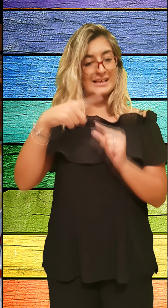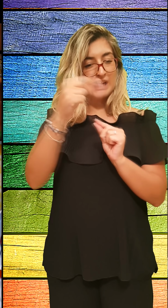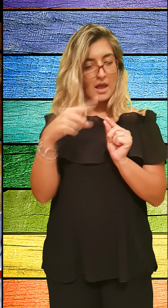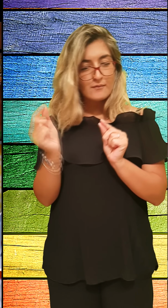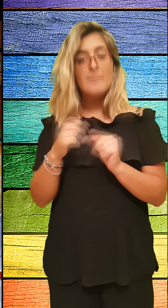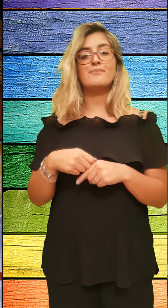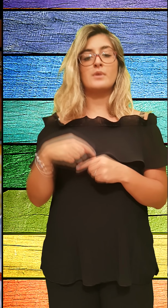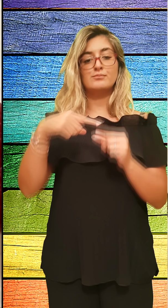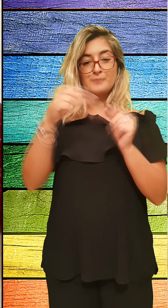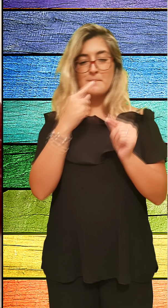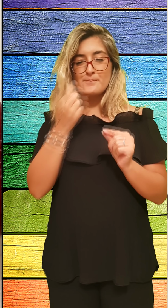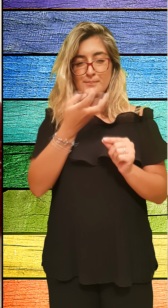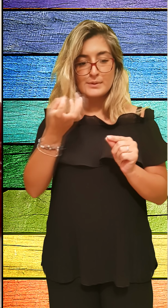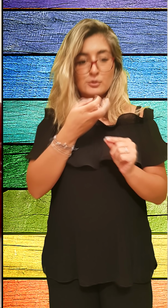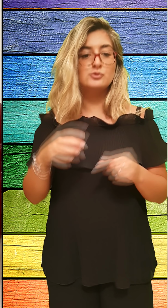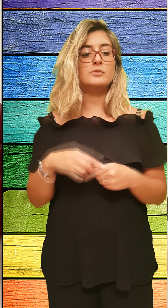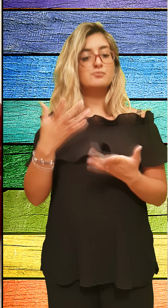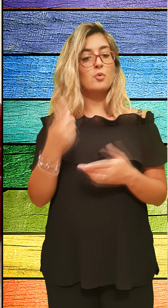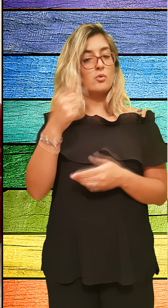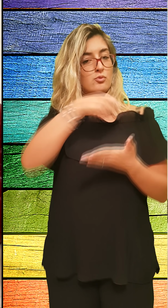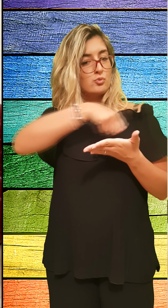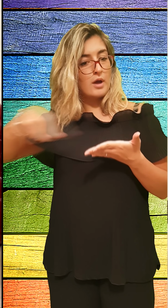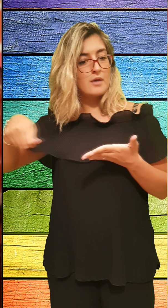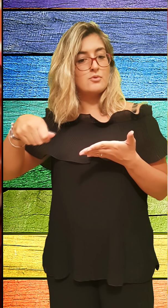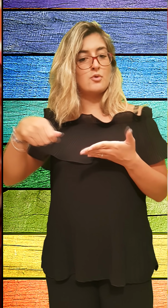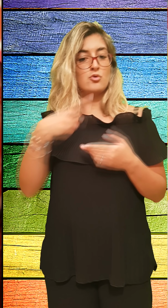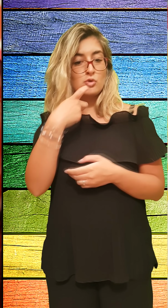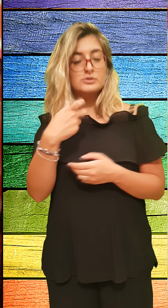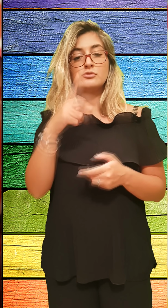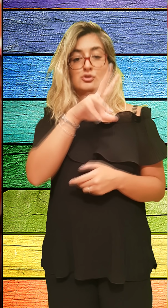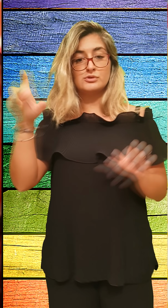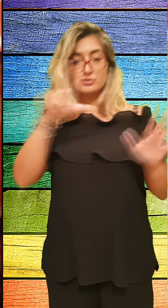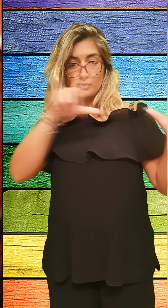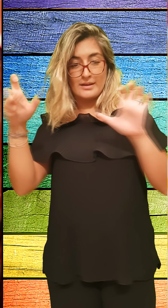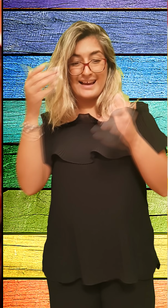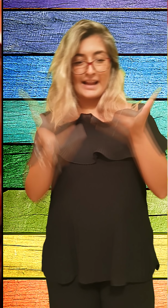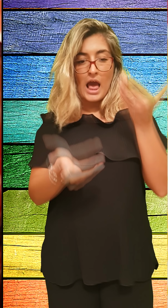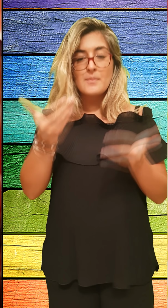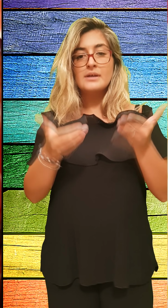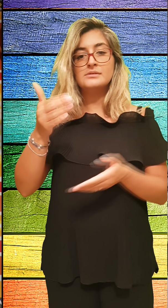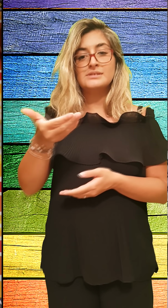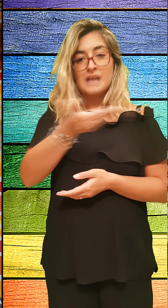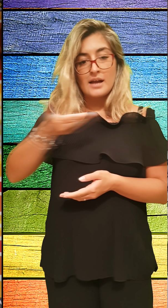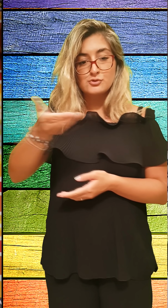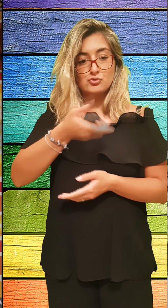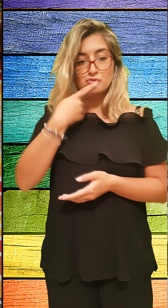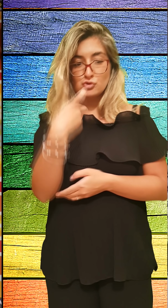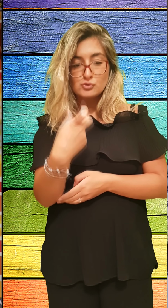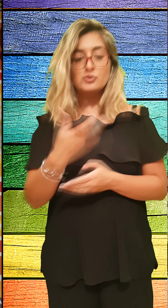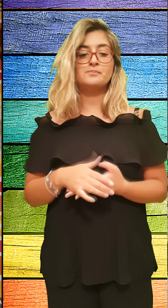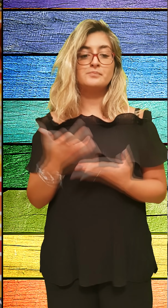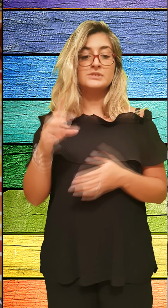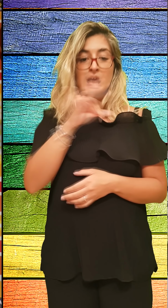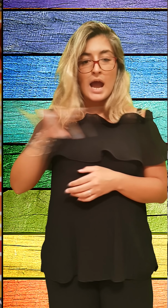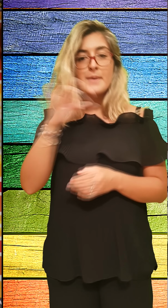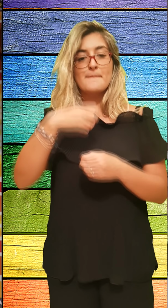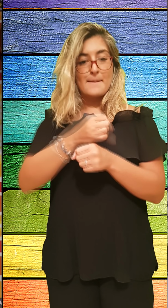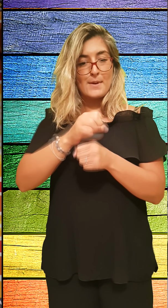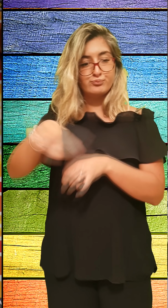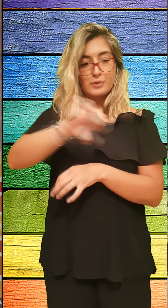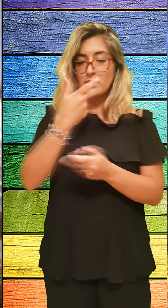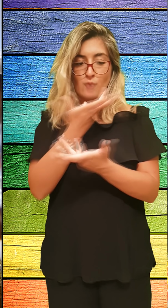sardo, del peperoncino, un cucchiaino di concentrato, 700 g di passata di pomodoro, sale e pepe quanto basta e